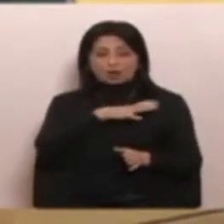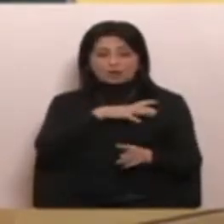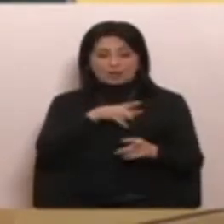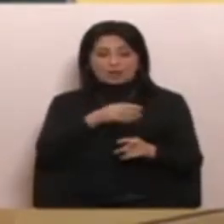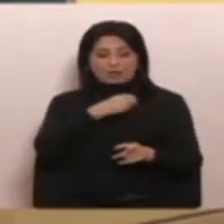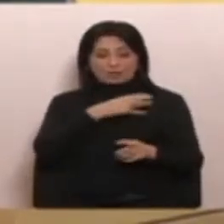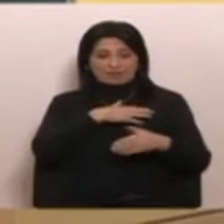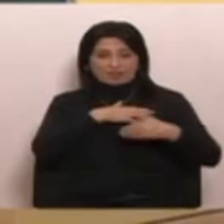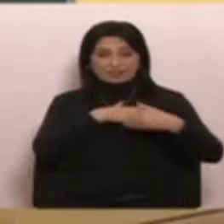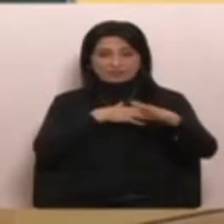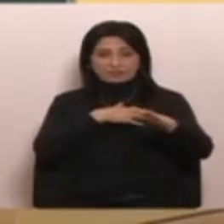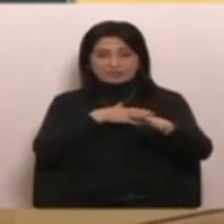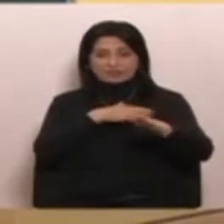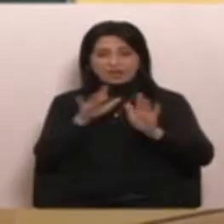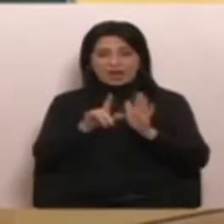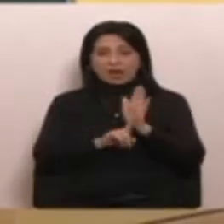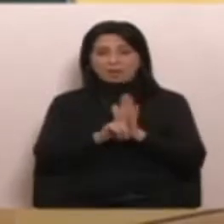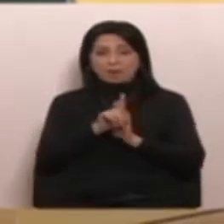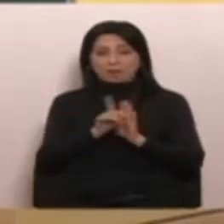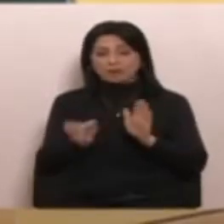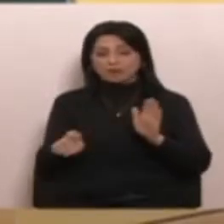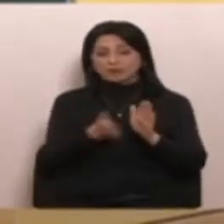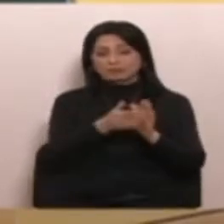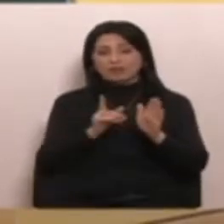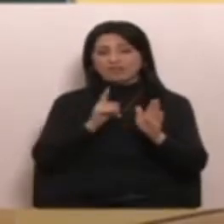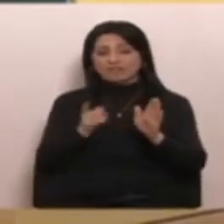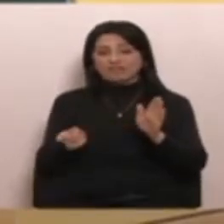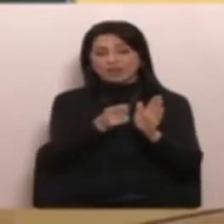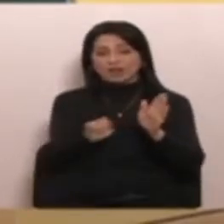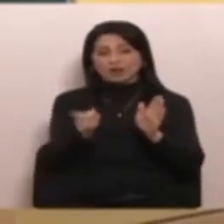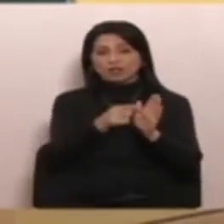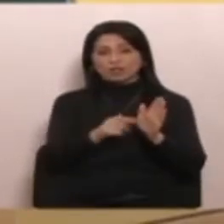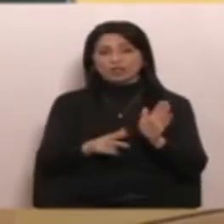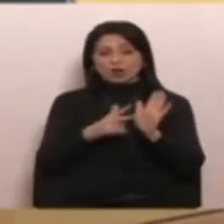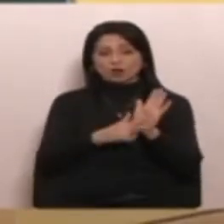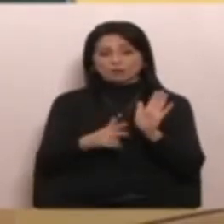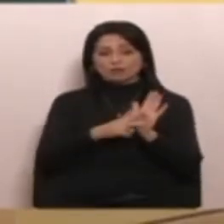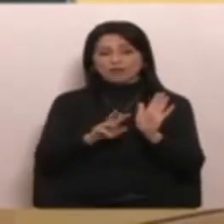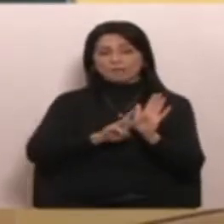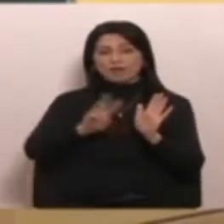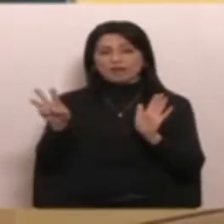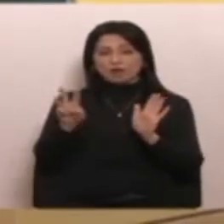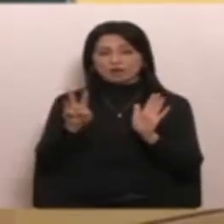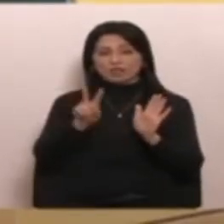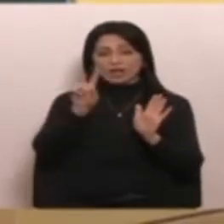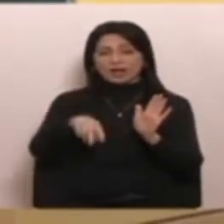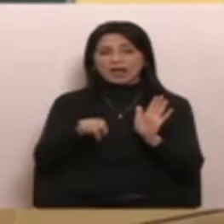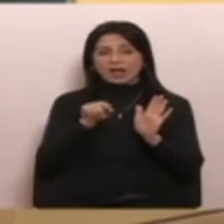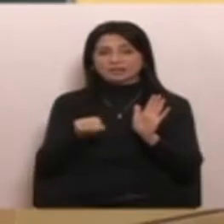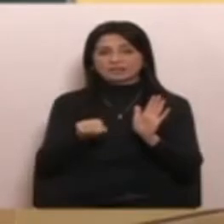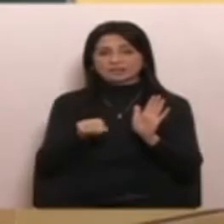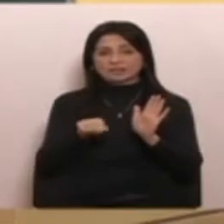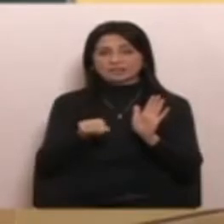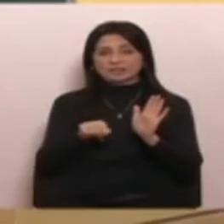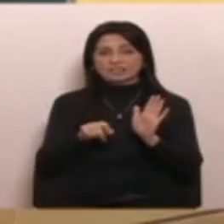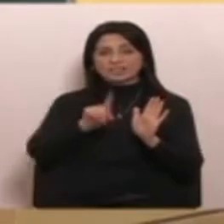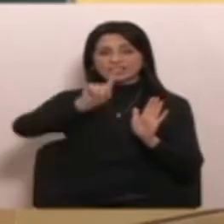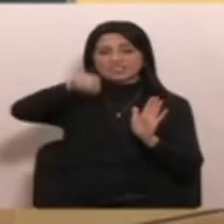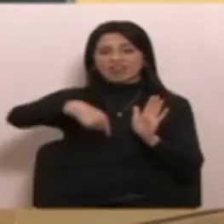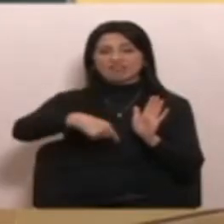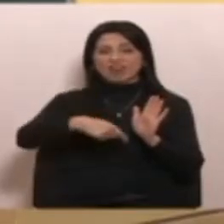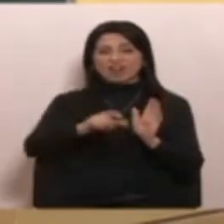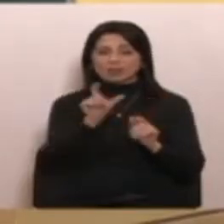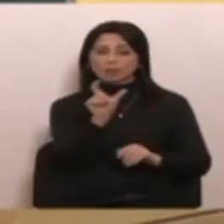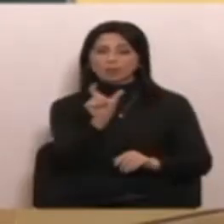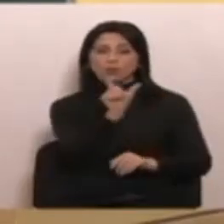ქონების ამოქმედებიდან ველოდებით, რომ 88 მილიონი ლარის სავალდებულო